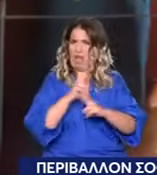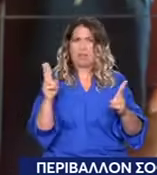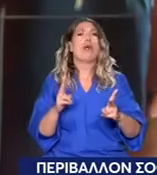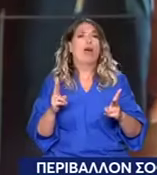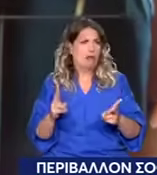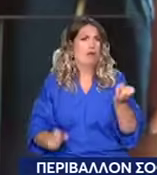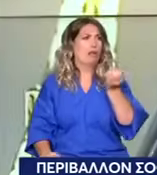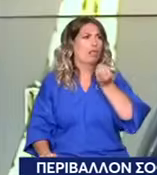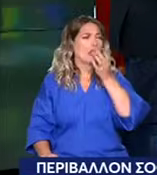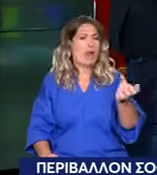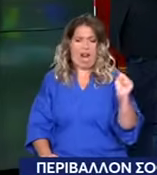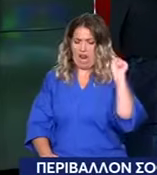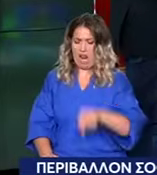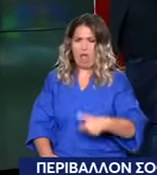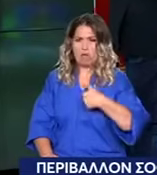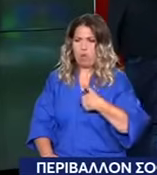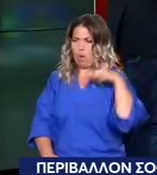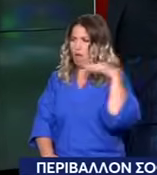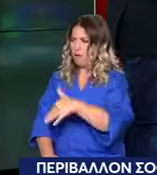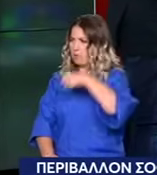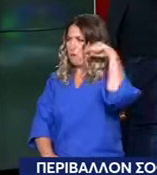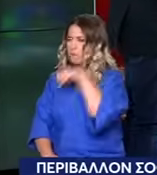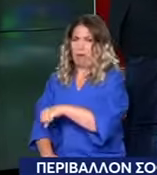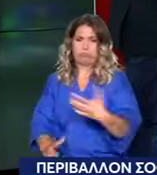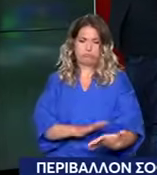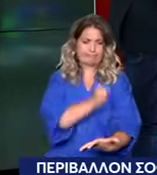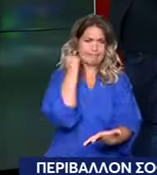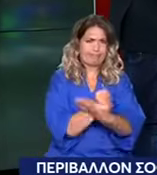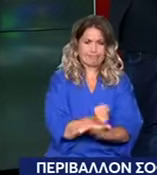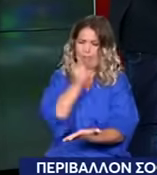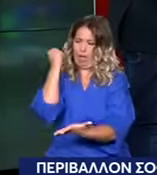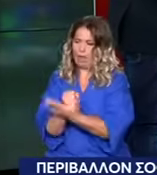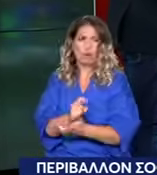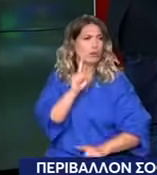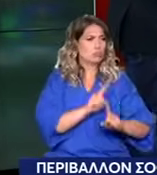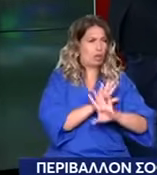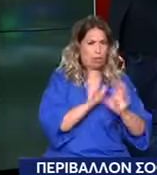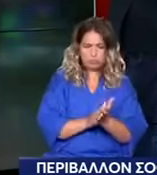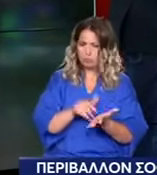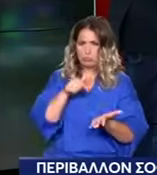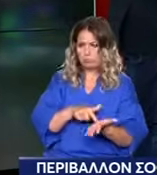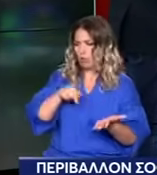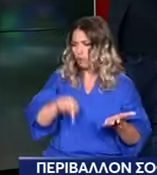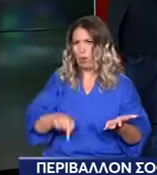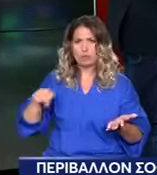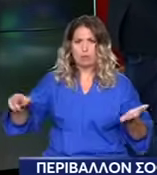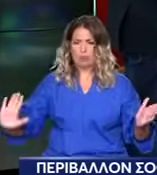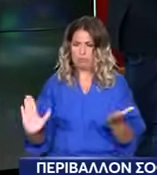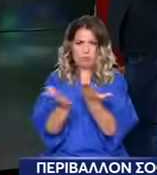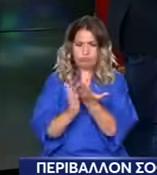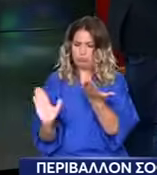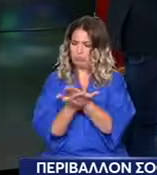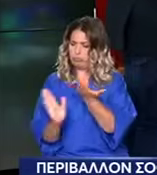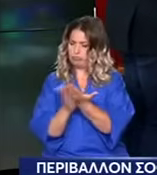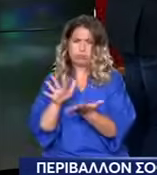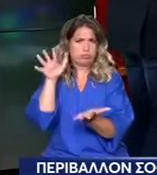σαφές αν υπήρχε επίθεση και προέκυψε ότι υπήρχε. Ποιος την έκανε, προέκυψε ποιος την έκανε, το ομολόγησε και ο ίδιος.